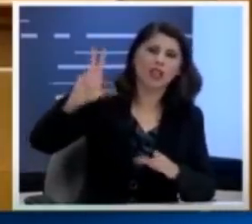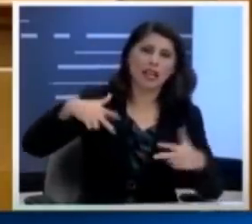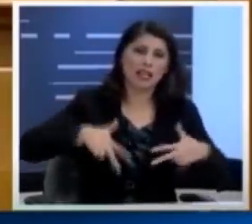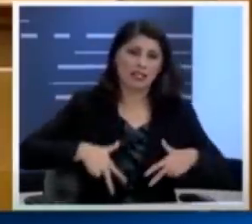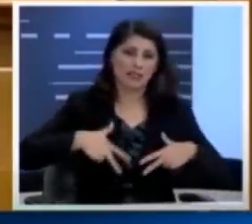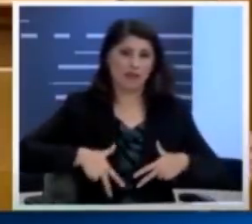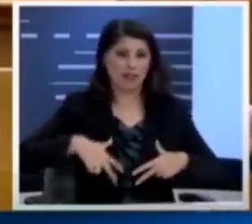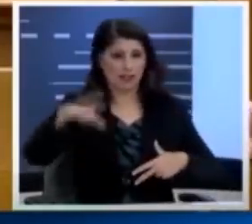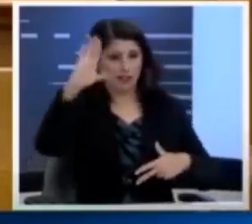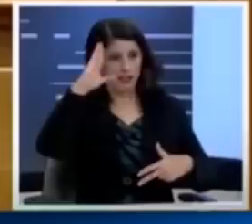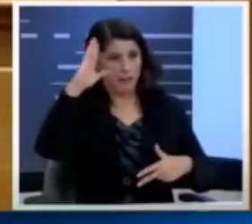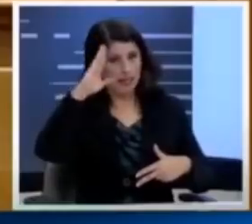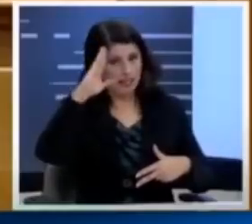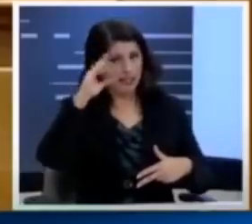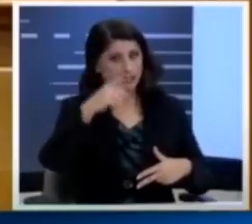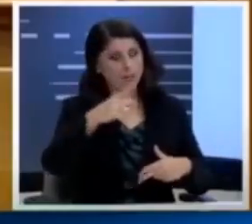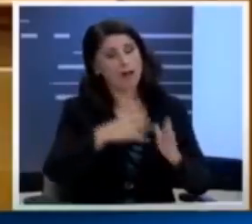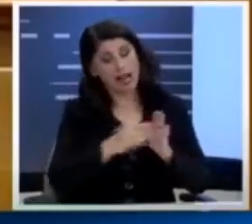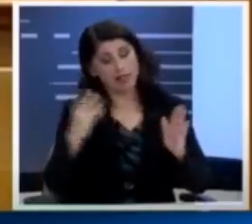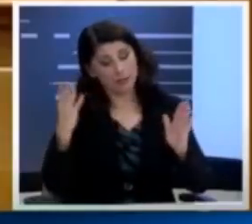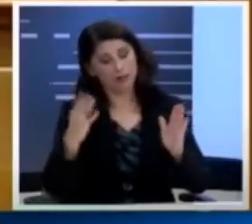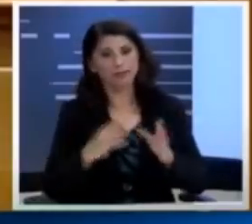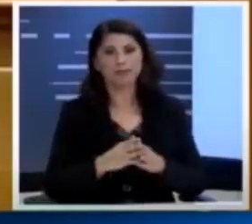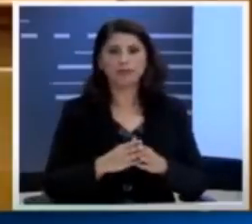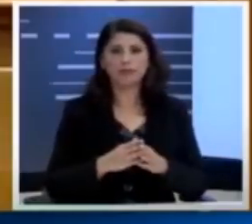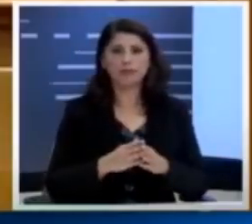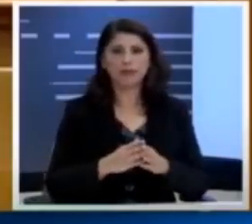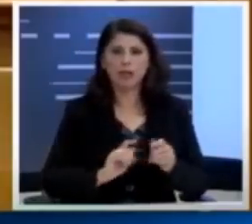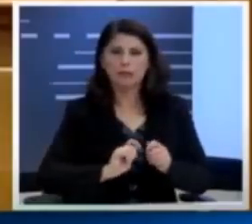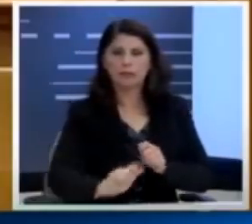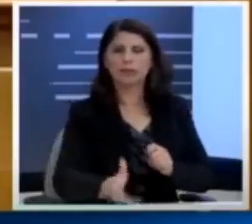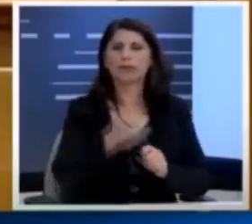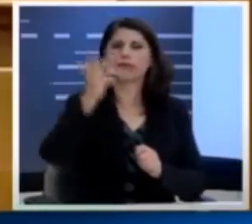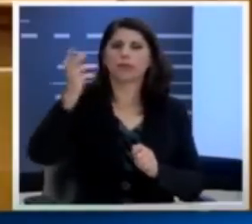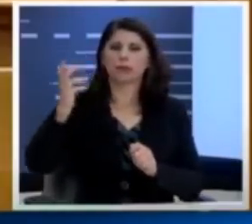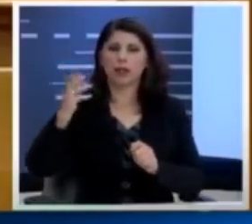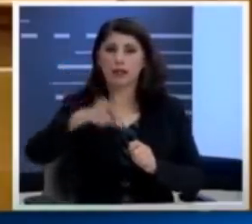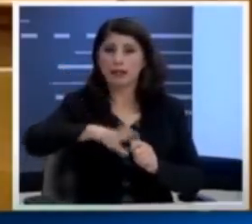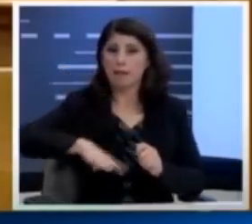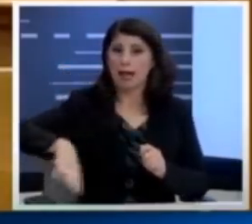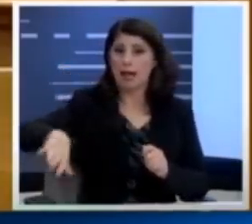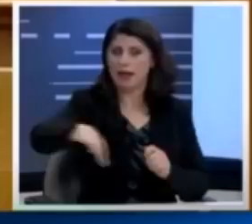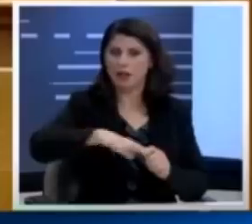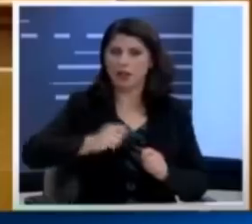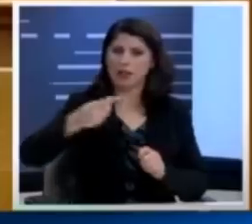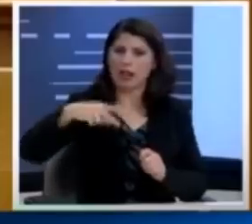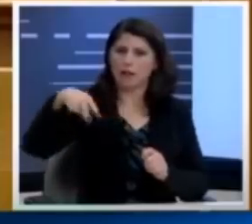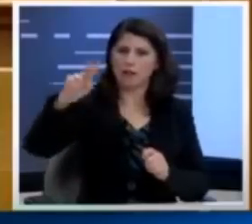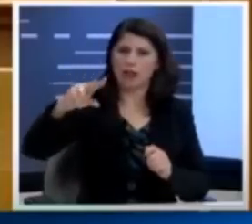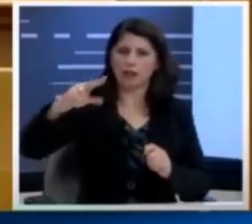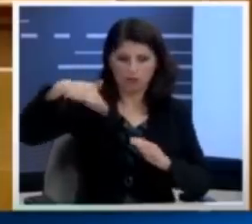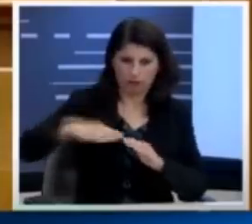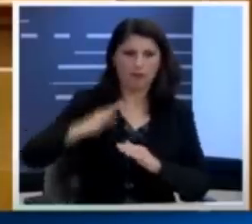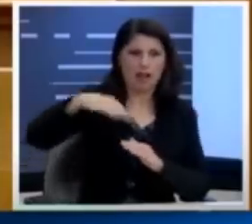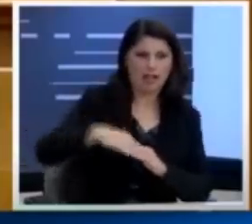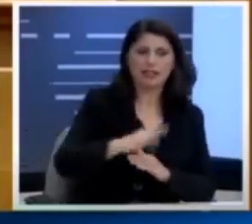κυβέρνηση των Ηνωμένων Πολιτειών της Αμερικής, για παράδειγμα, δυναμητίζει κυριολεκτικά την περιοχή και αυξάνει την